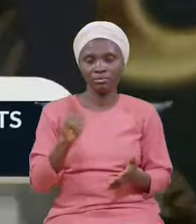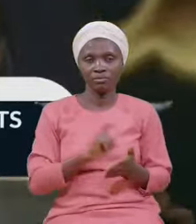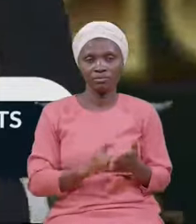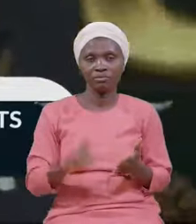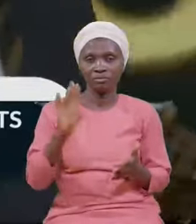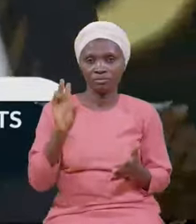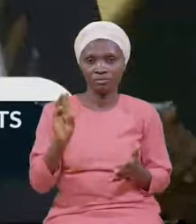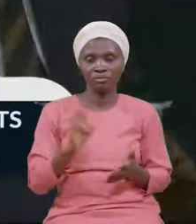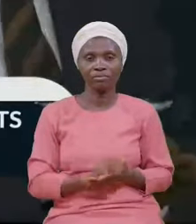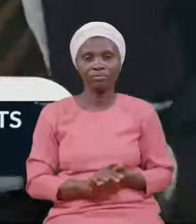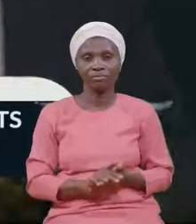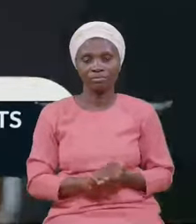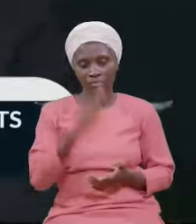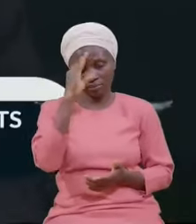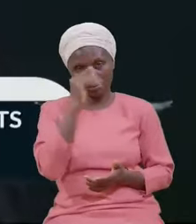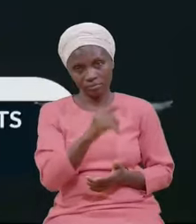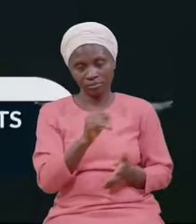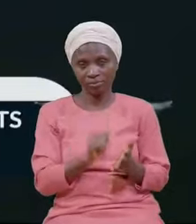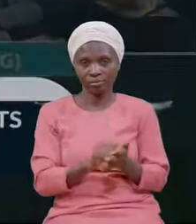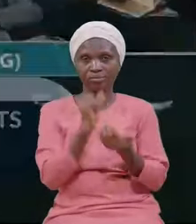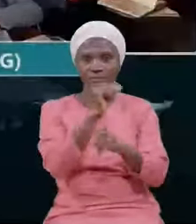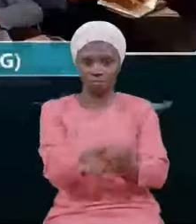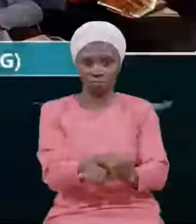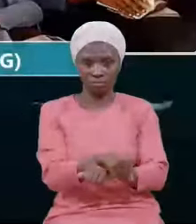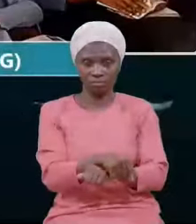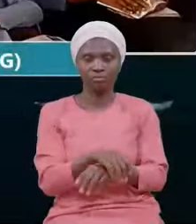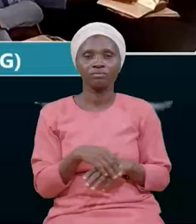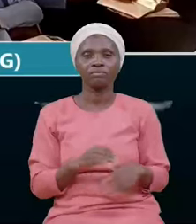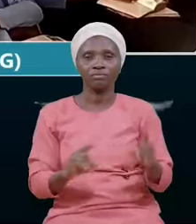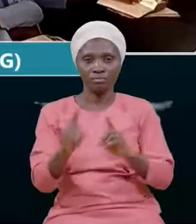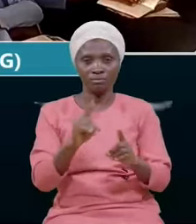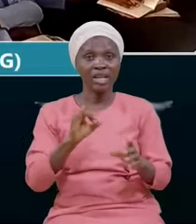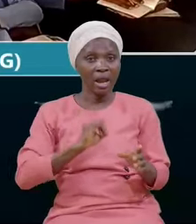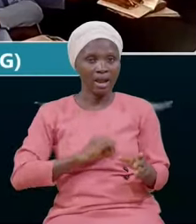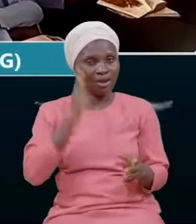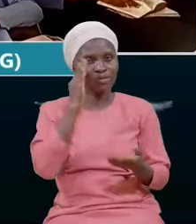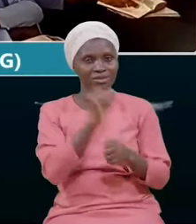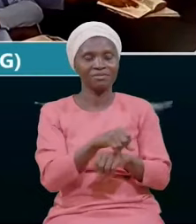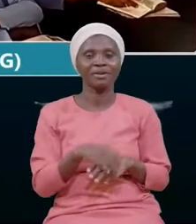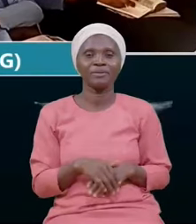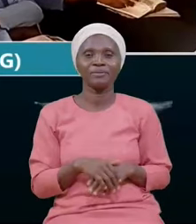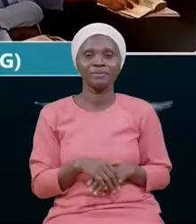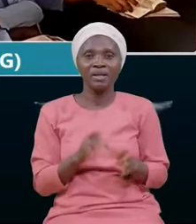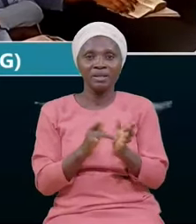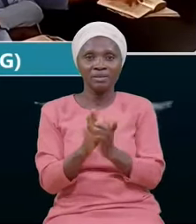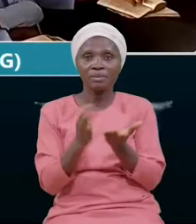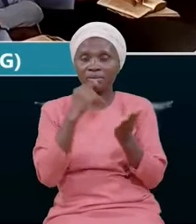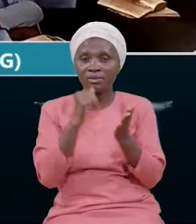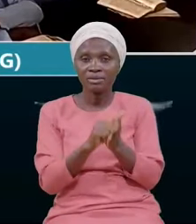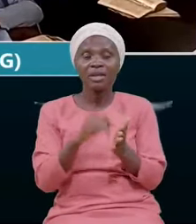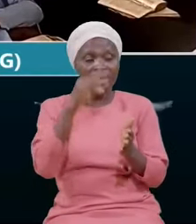qui vaincra, je vais vaincre. Celui qui vaincra, je dis je vais vaincre